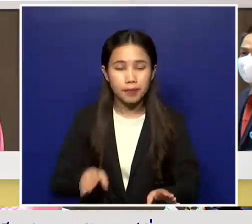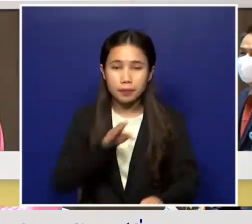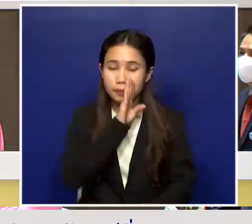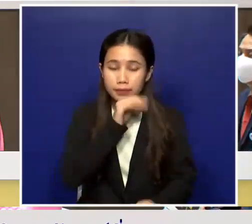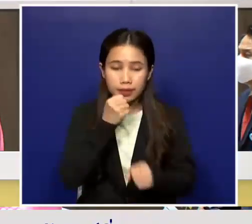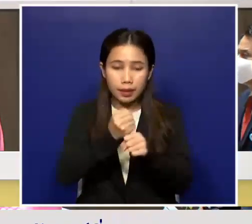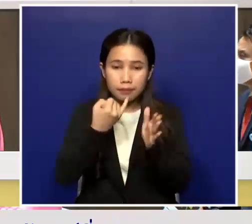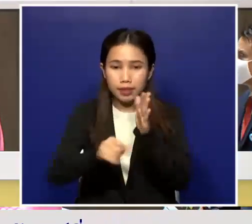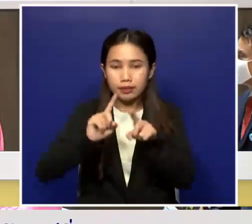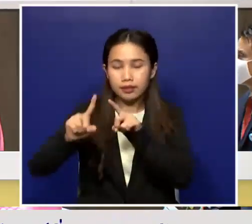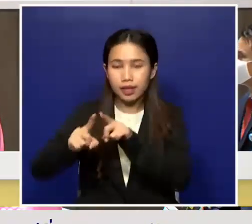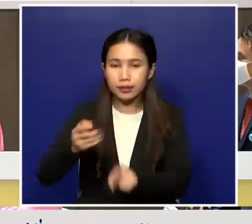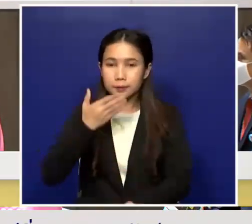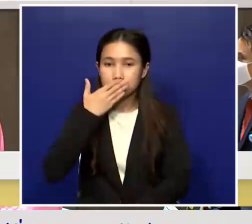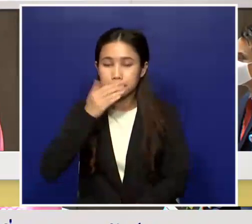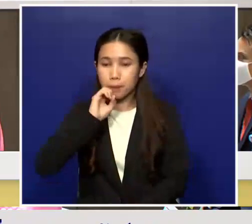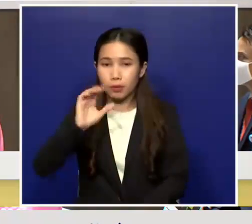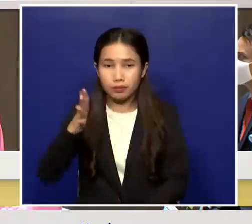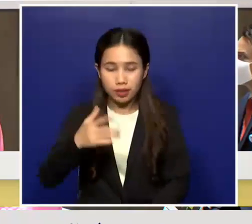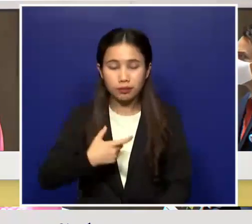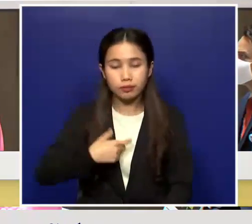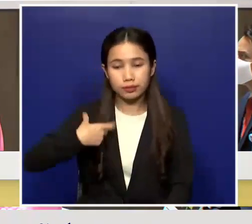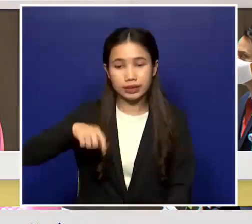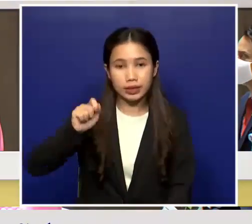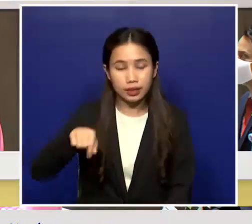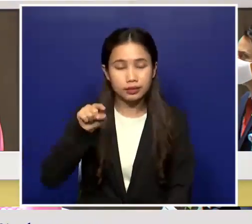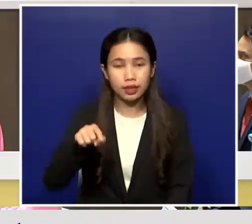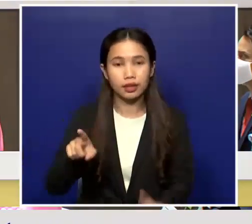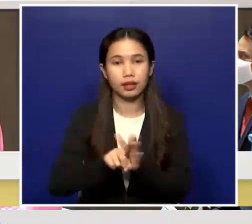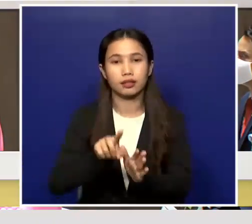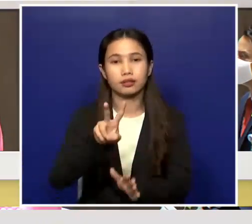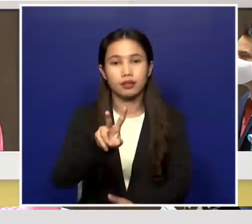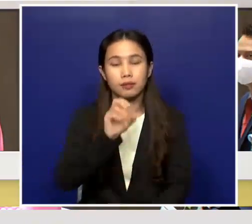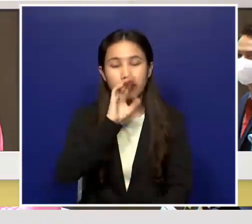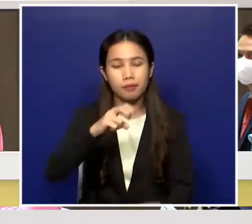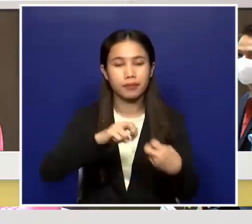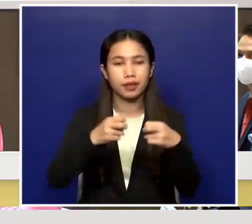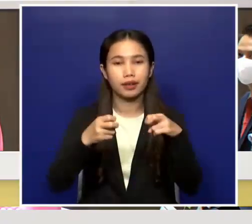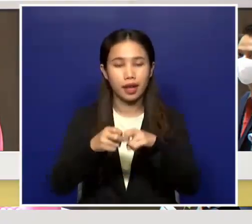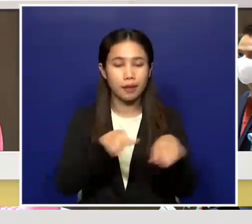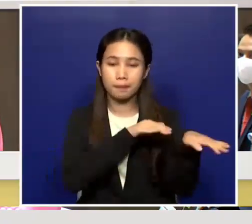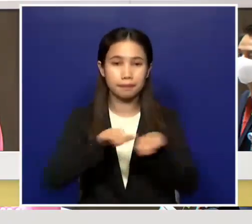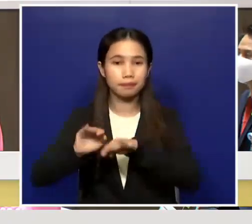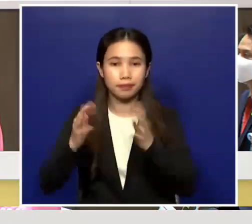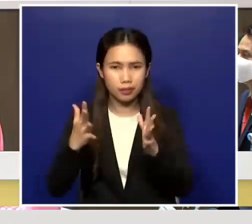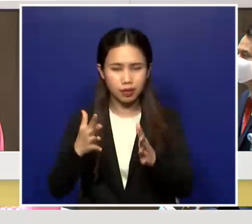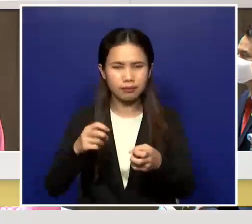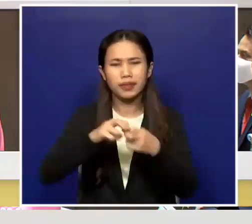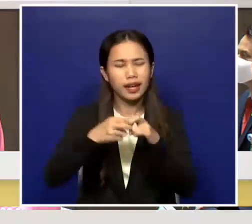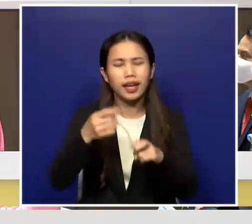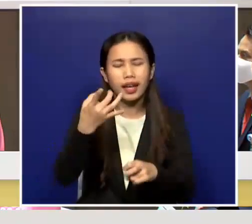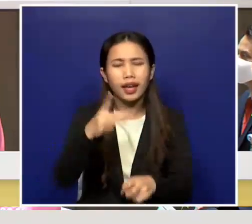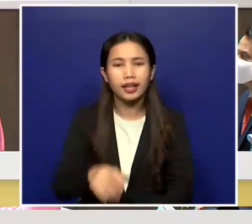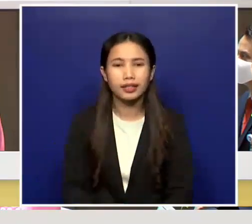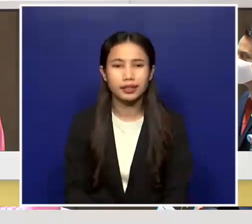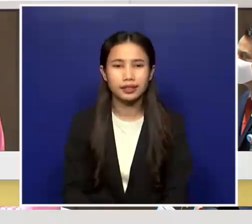องทัพศาลสั่งไป2ครั้งมันบอกว่าขัดข้องไม่พร้อมมึงขัดข้องอะไรละสัญญ